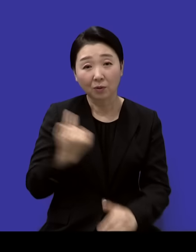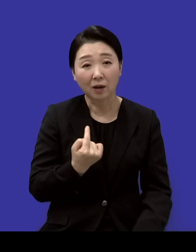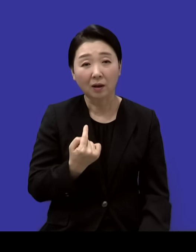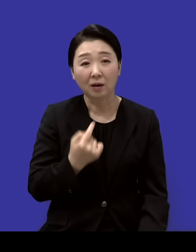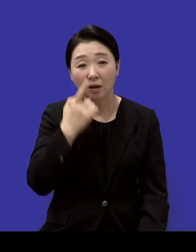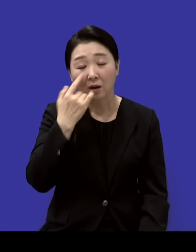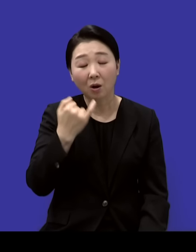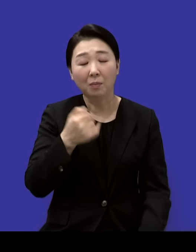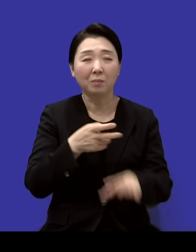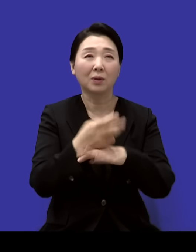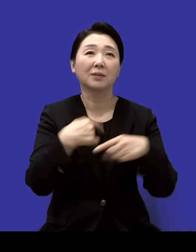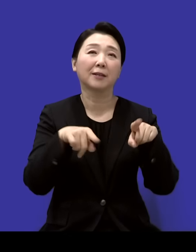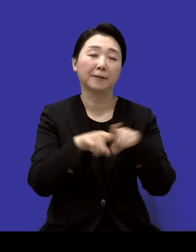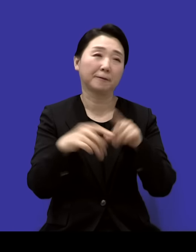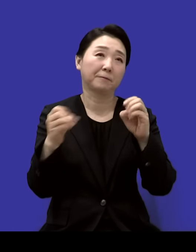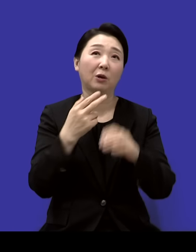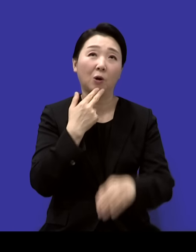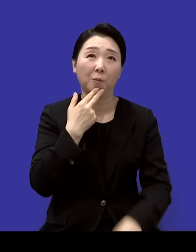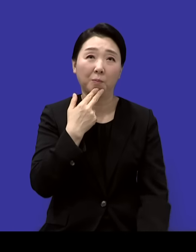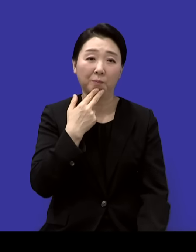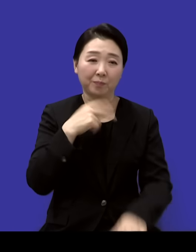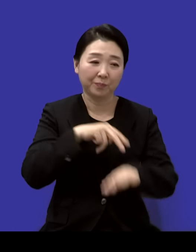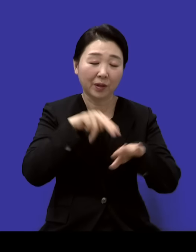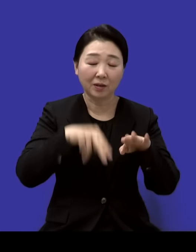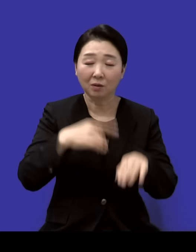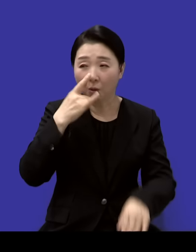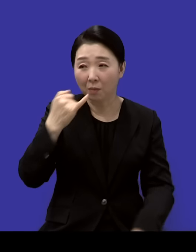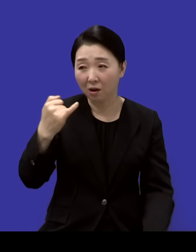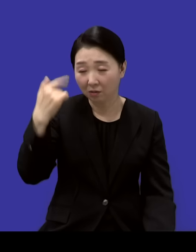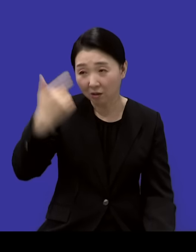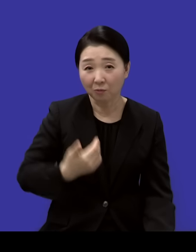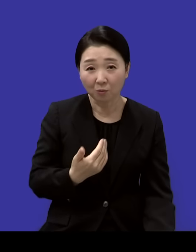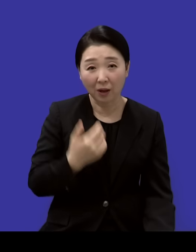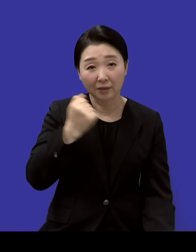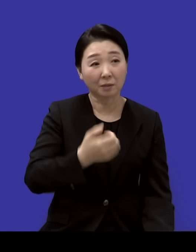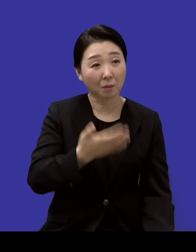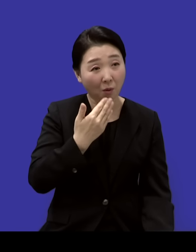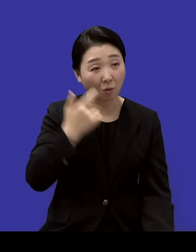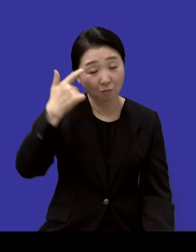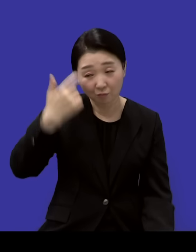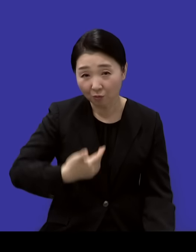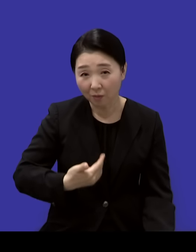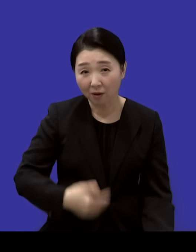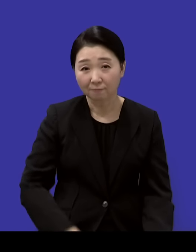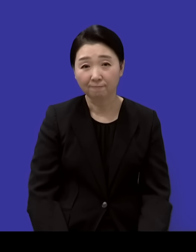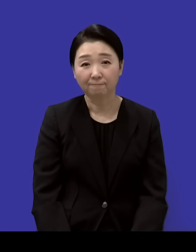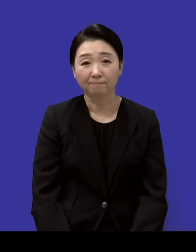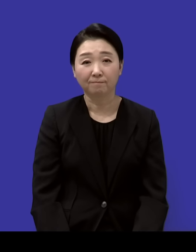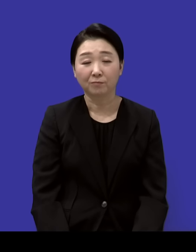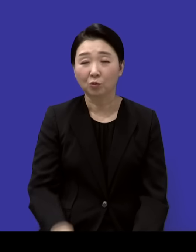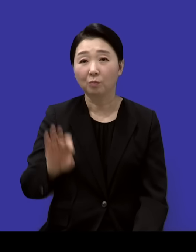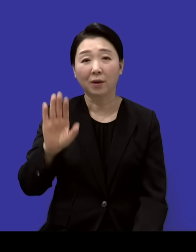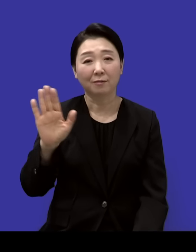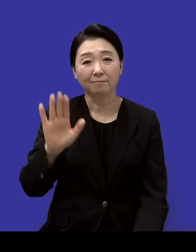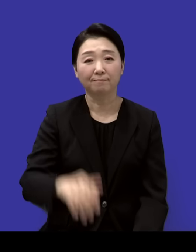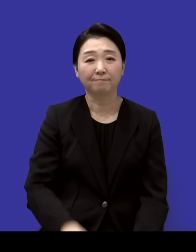엄마랑 버스에서 한마디도 안 하다가 예. 내려서 엄마가 저한테 묻더라고요. 냉면 먹고 들어갈래? 예. 제가 또 말을